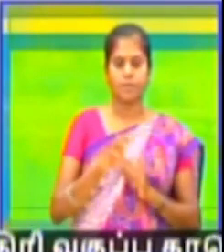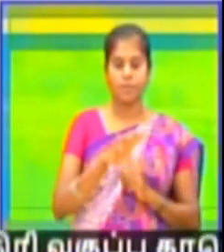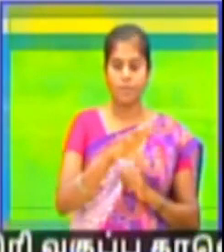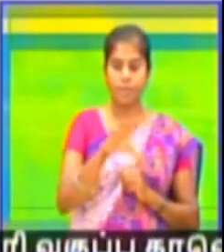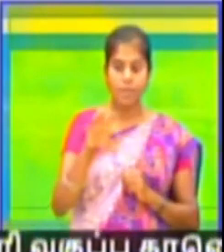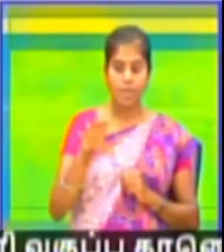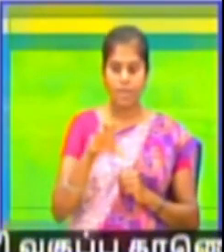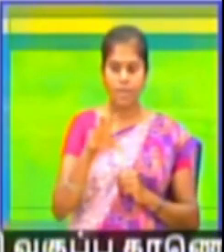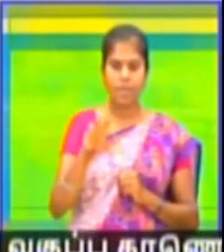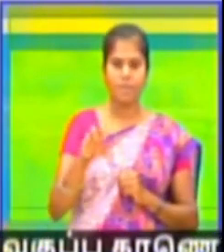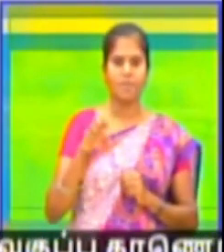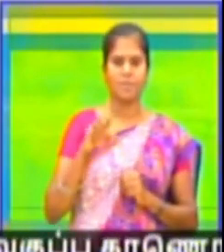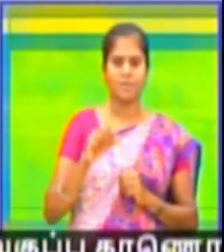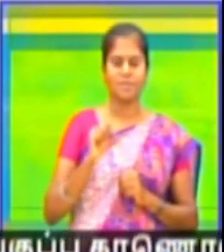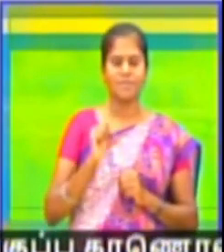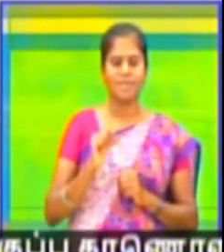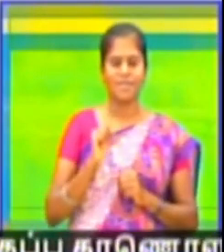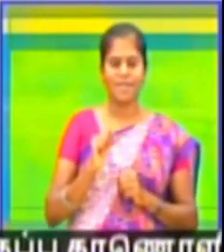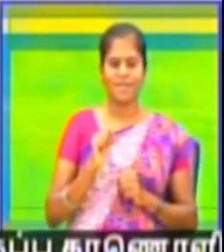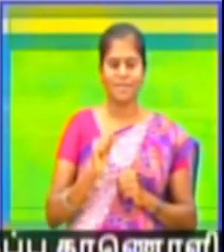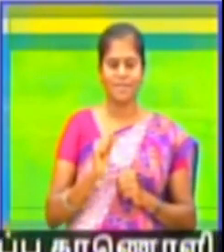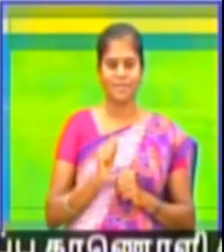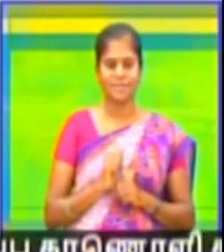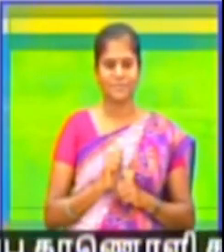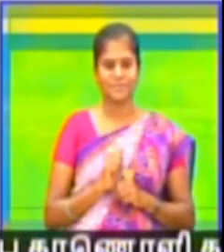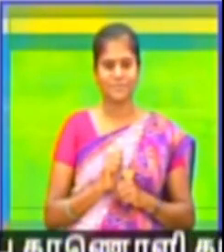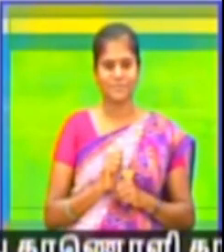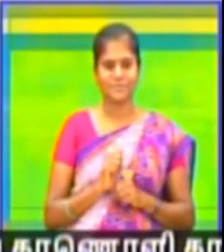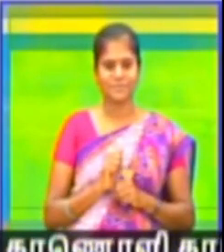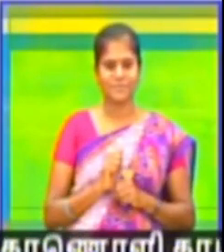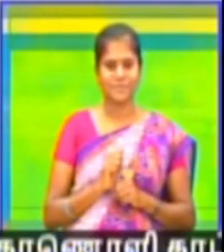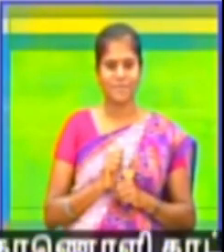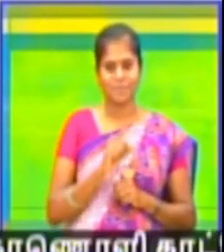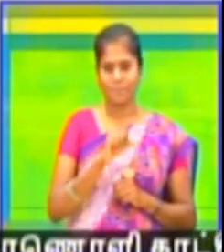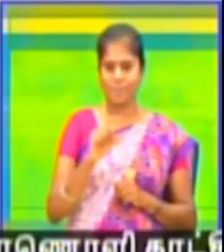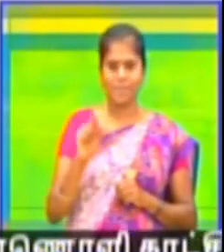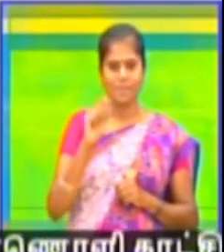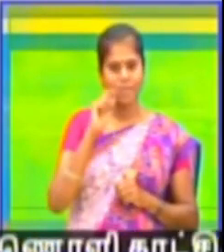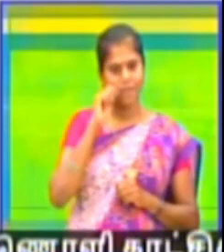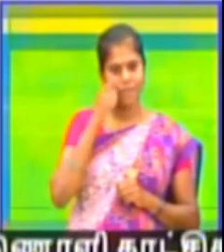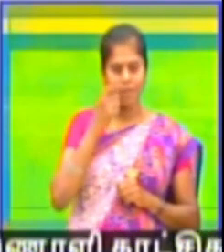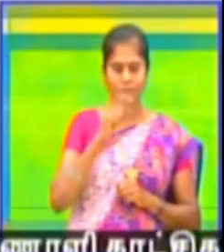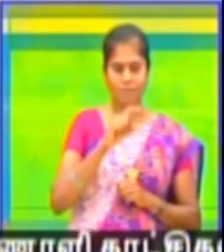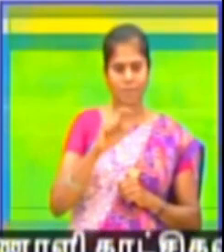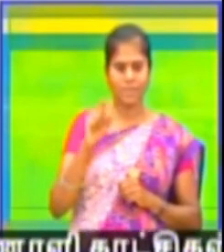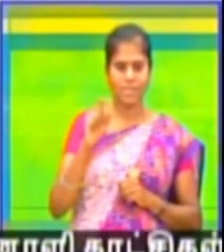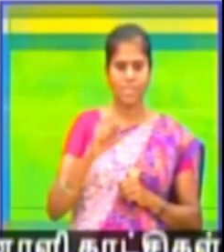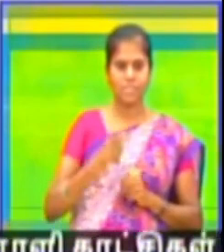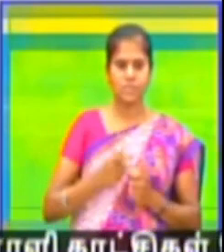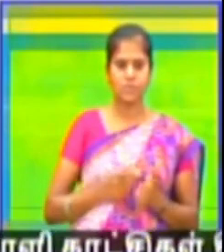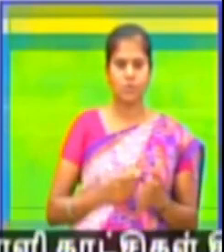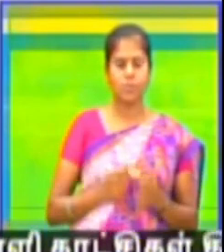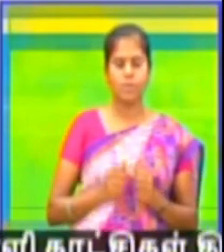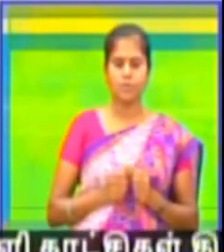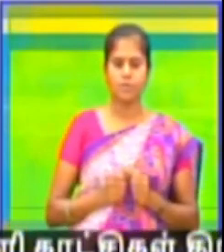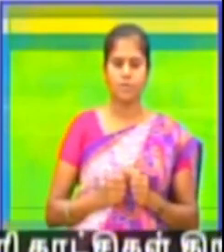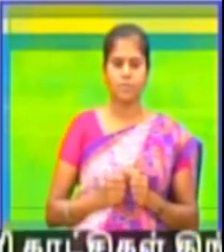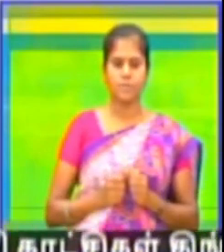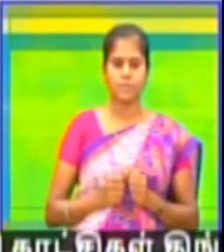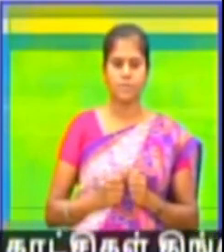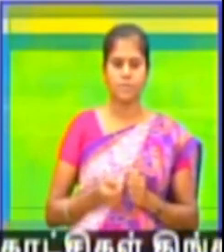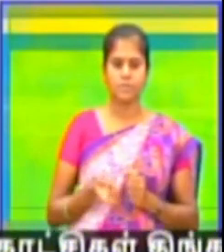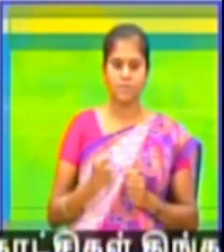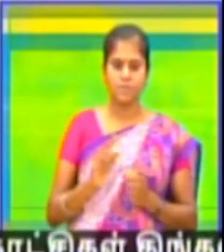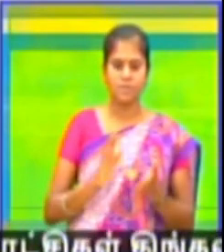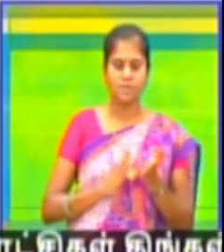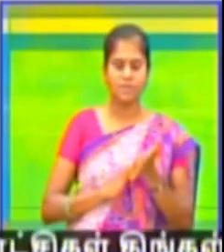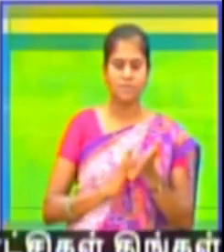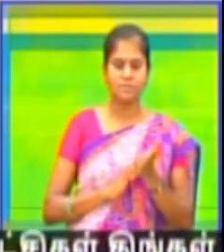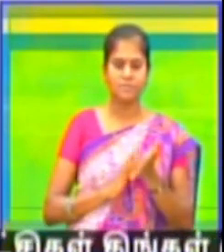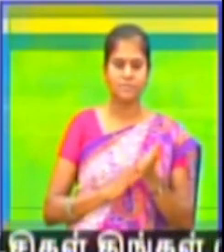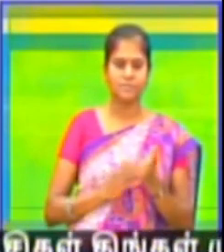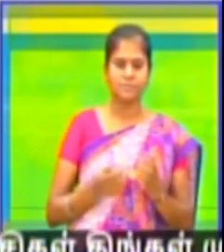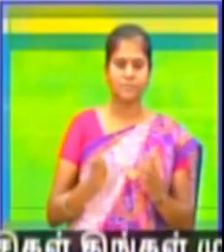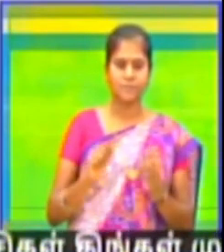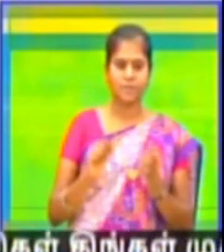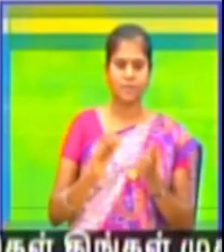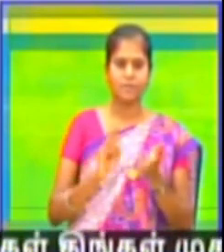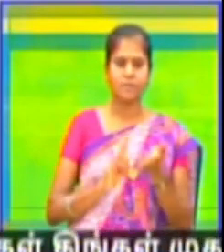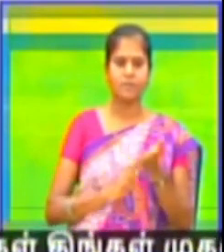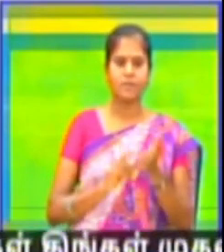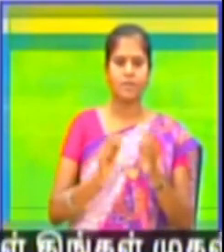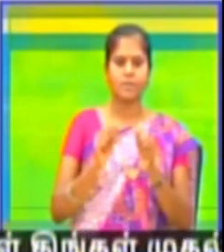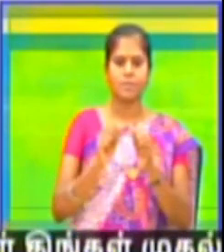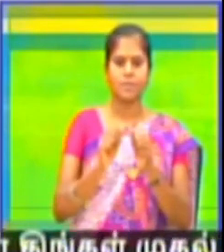யார்? வட அமெரிக்காவை கண்டுபிடித்தவர் கிறிஸ்டோபர் கொலம்பஸ். வெரி குட்மா. அடுத்தது வட